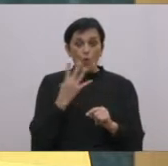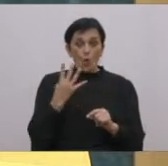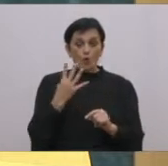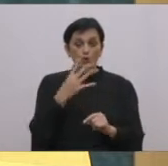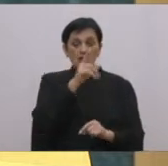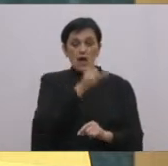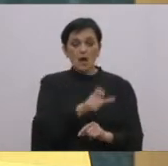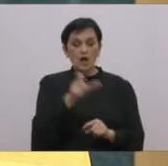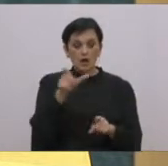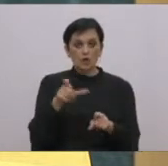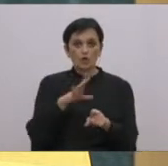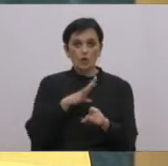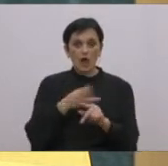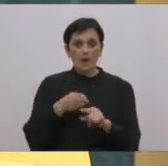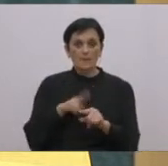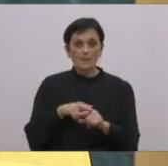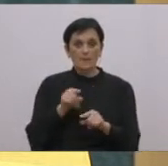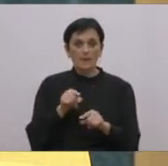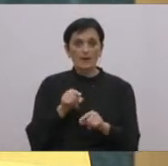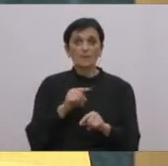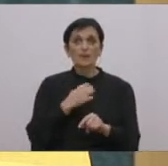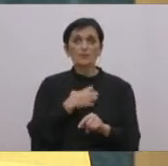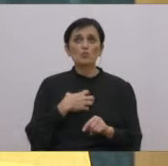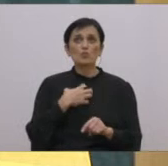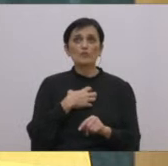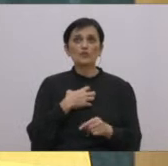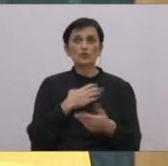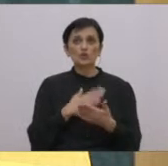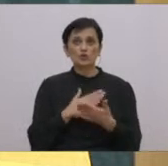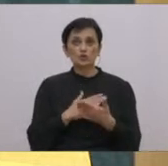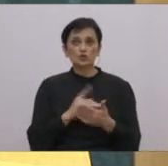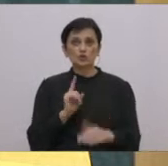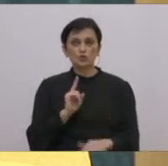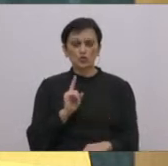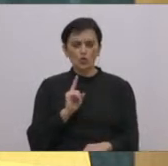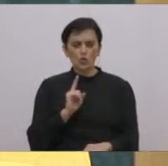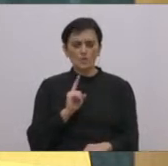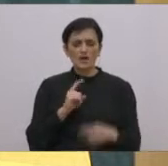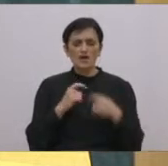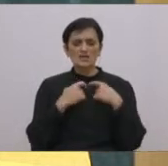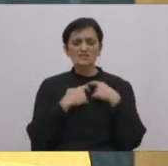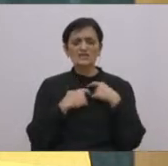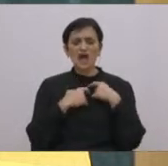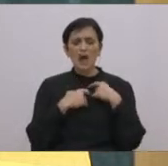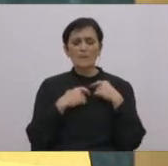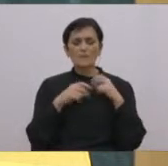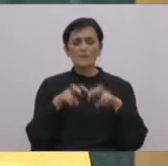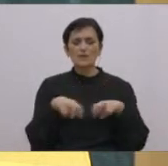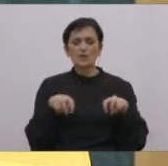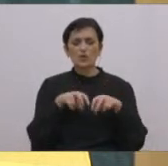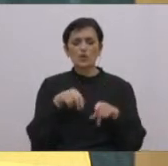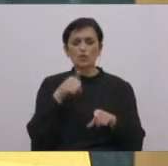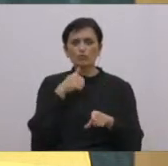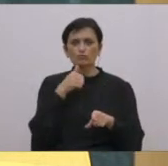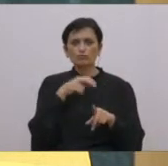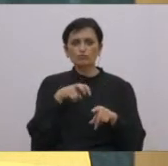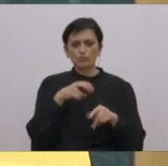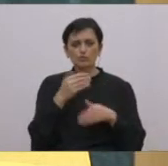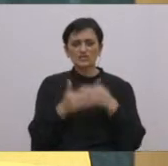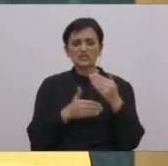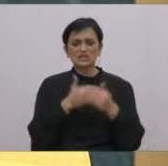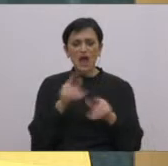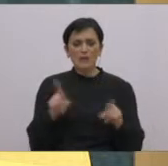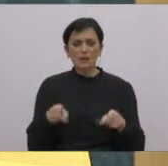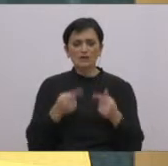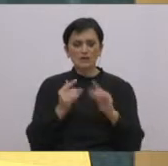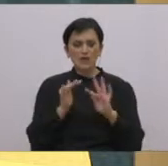ბენეფიციარი ყავდა ამას. მნიშვნელოვანია ის, რომ საპილოტო პროგრამის წარმატებული განხორციელება